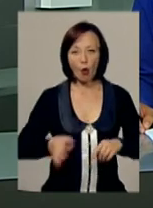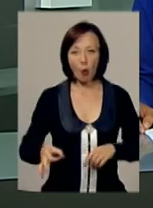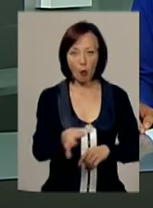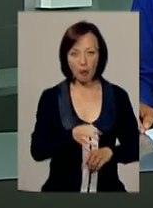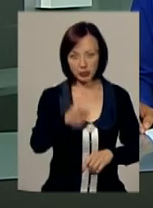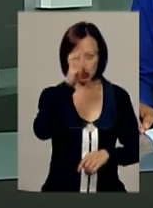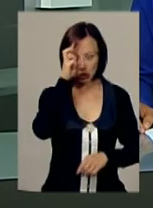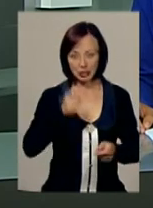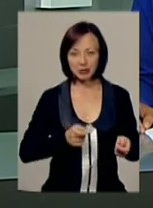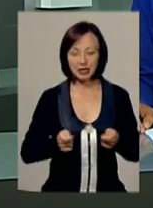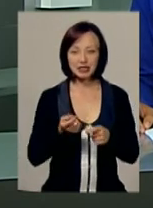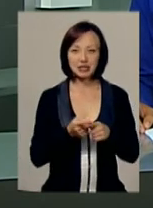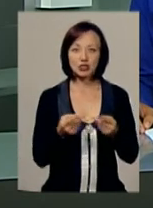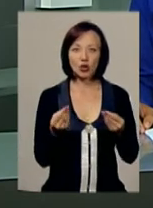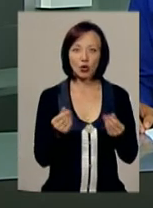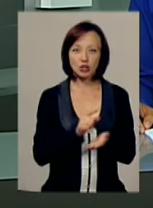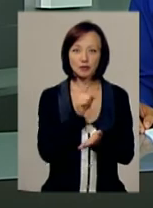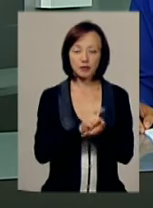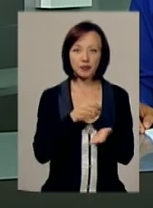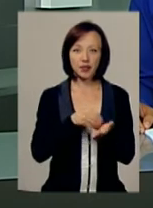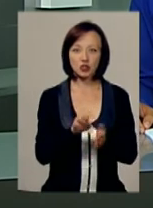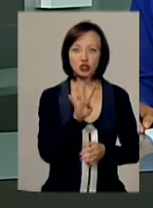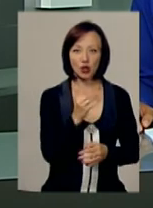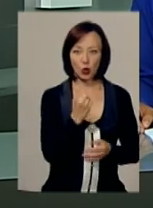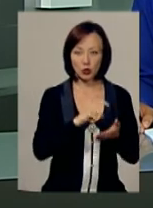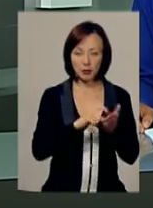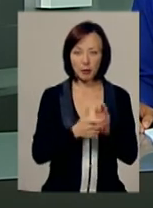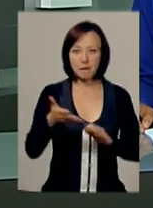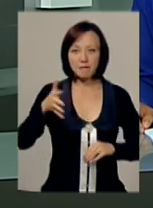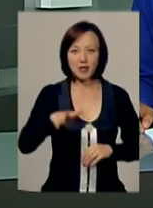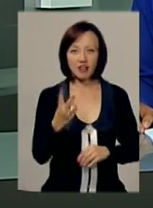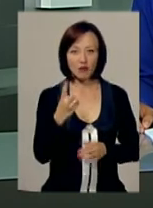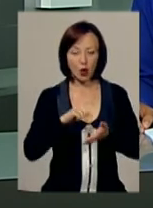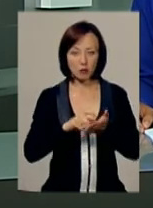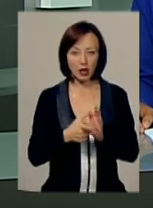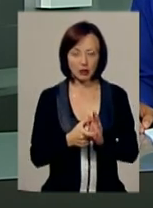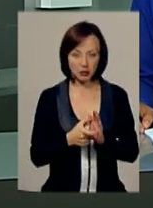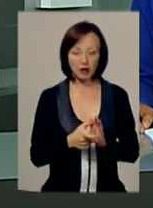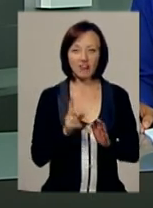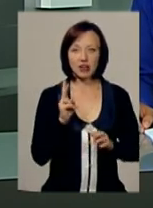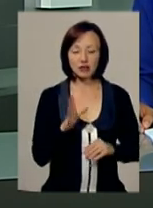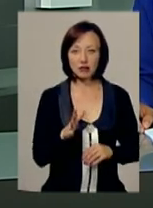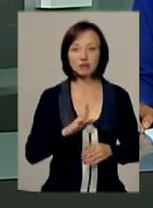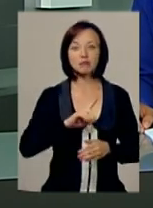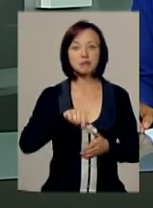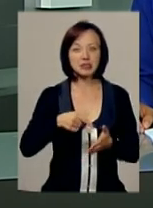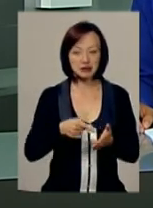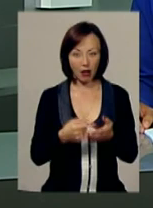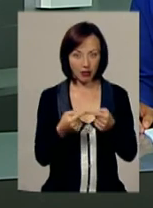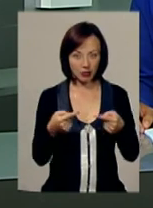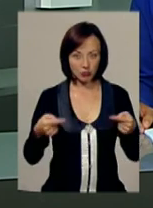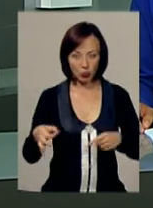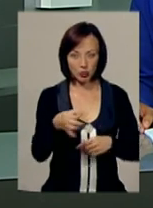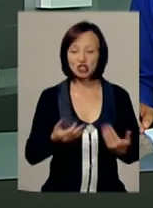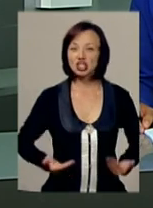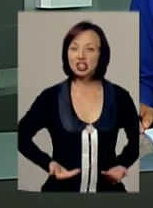облдержадміністрації. За ці гроші мають придбати 4 однокімнатні та 5 двокімнатних квартир в містах обласного значення. Однак житла може